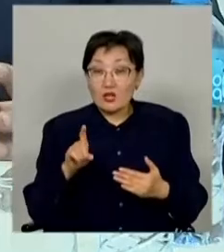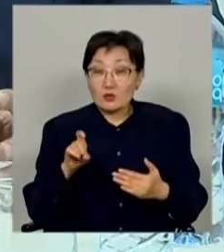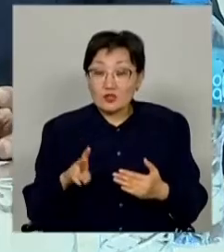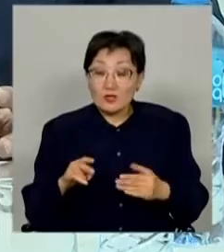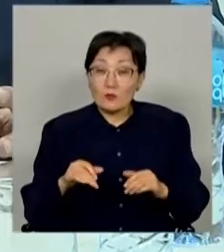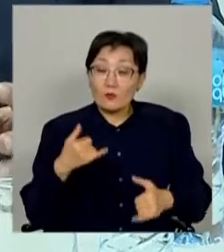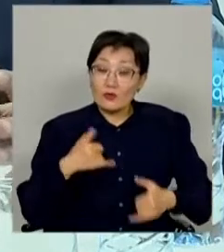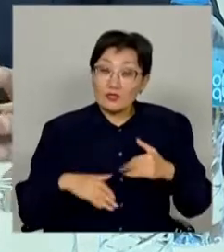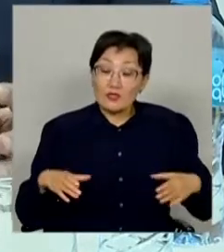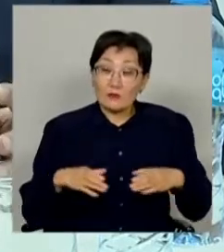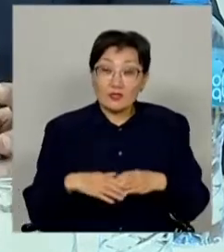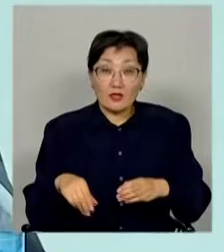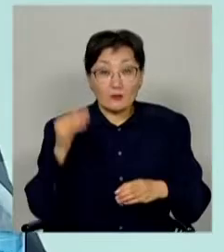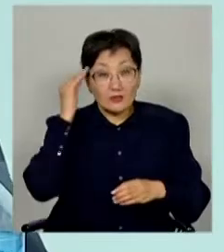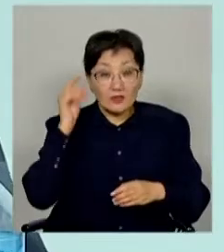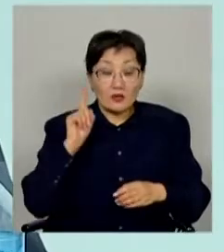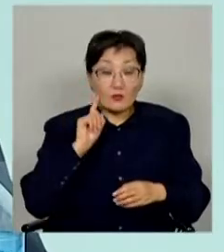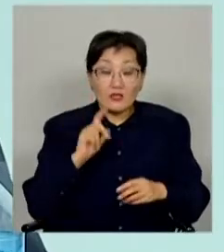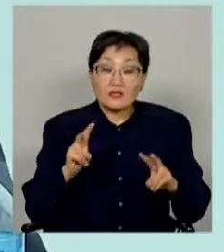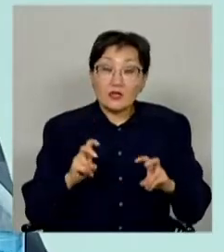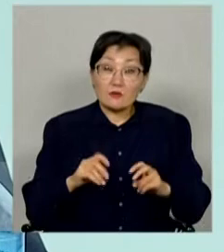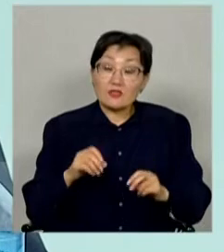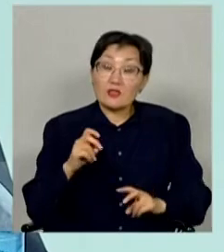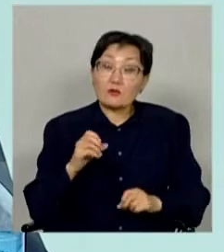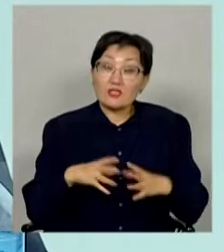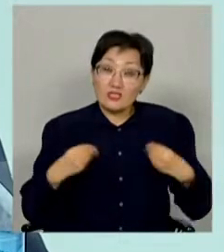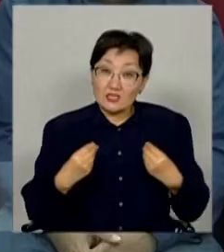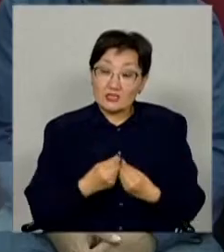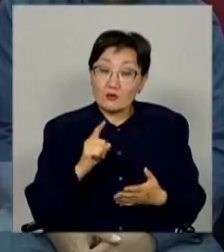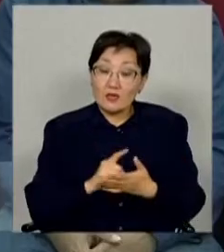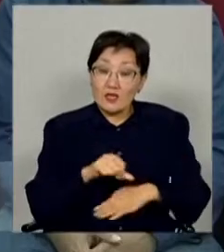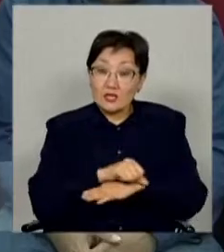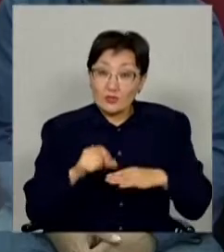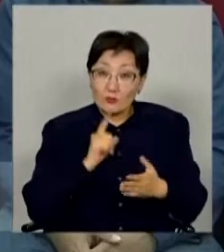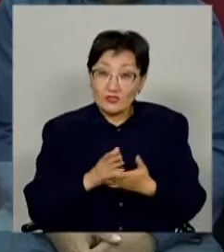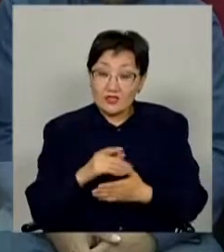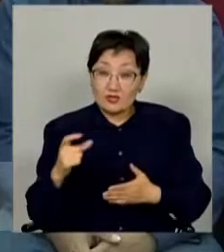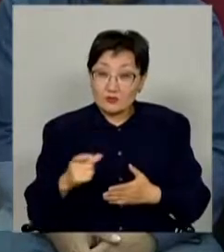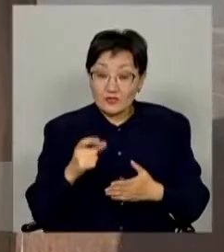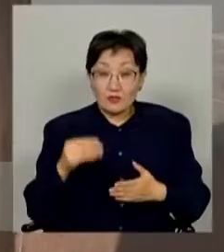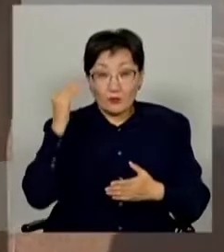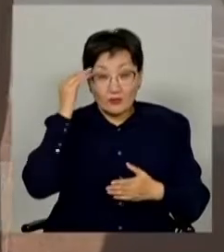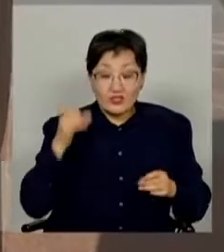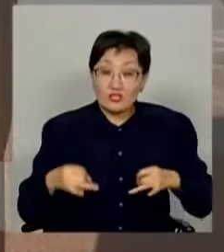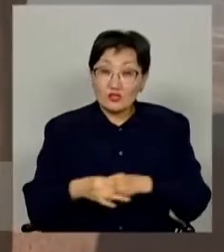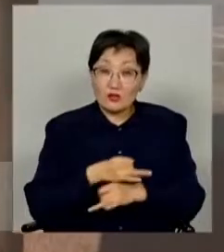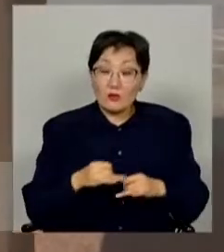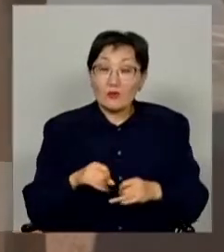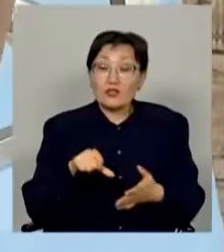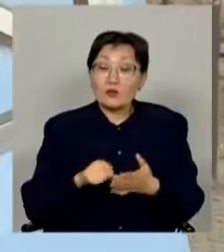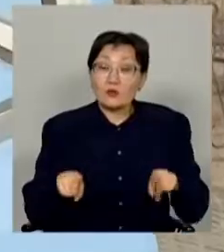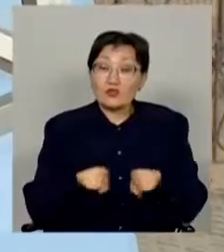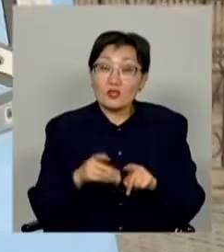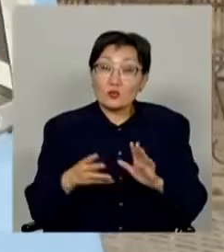мұғалімдердің пікіріне құлақ түрді. Оқытушы мәртебесі, кәсіподақ міндеті мен сыртқы саясат, экономика турасында ой білдірген сайлаушылар кандидатқа